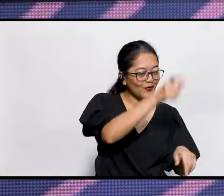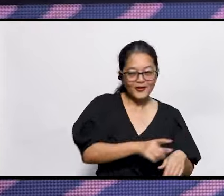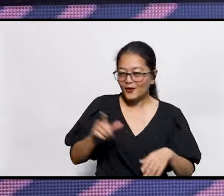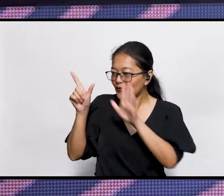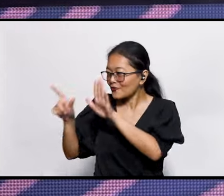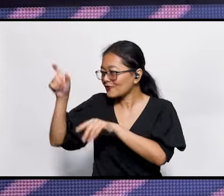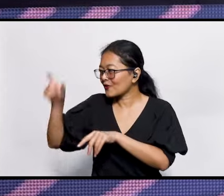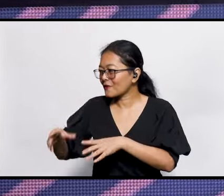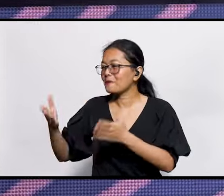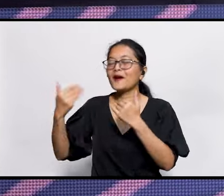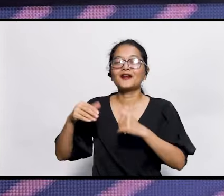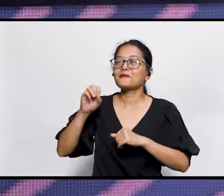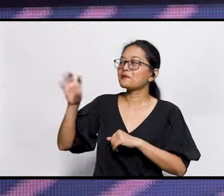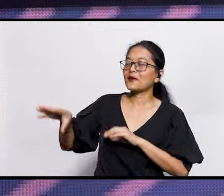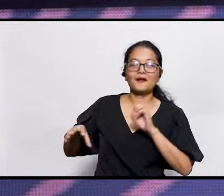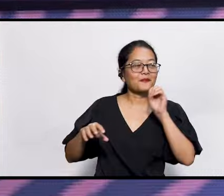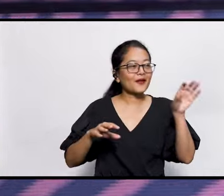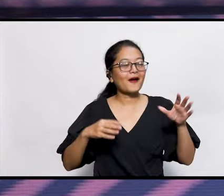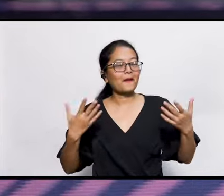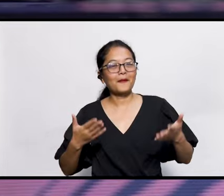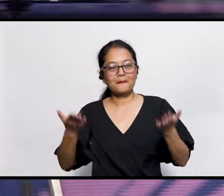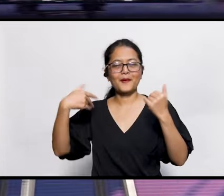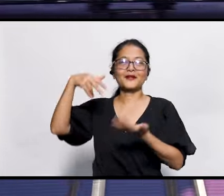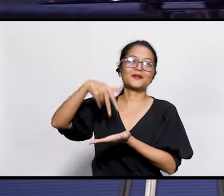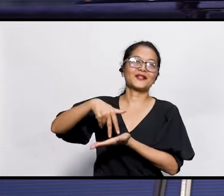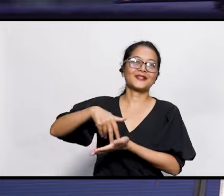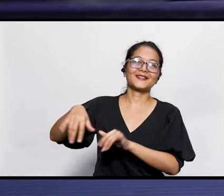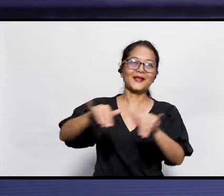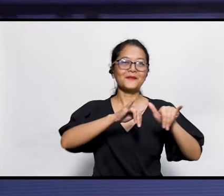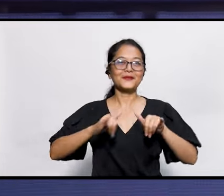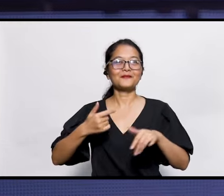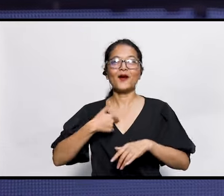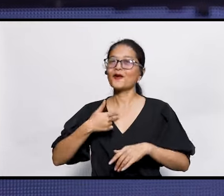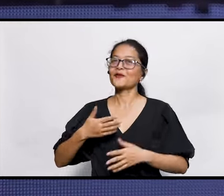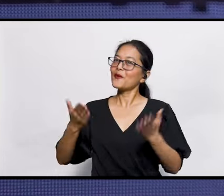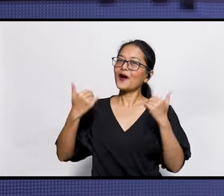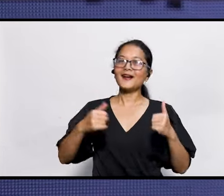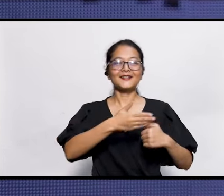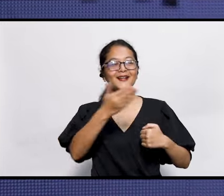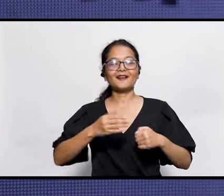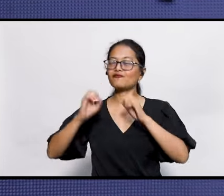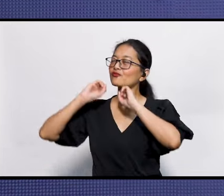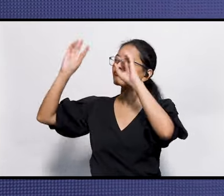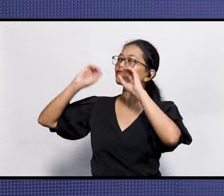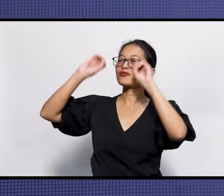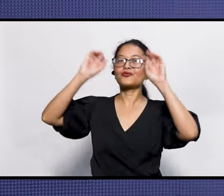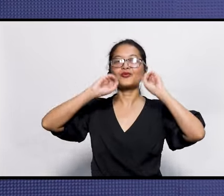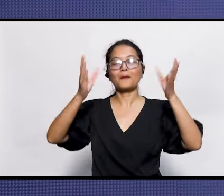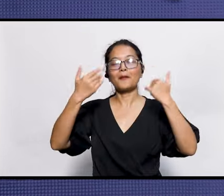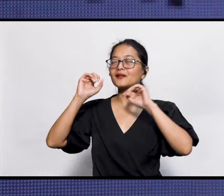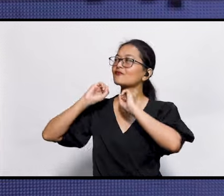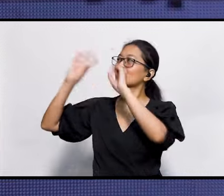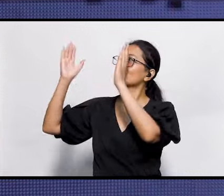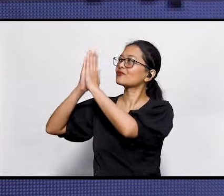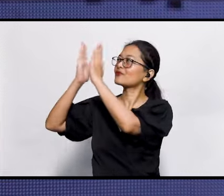orang SH coba dengar ngomongnya gimana Yuk bangkit berdiri bersama-sama saya ak ajak Anda shot of praise Come on everybody SH of